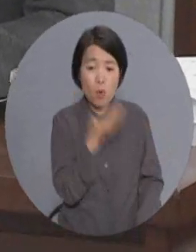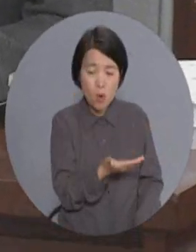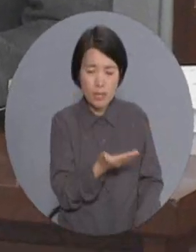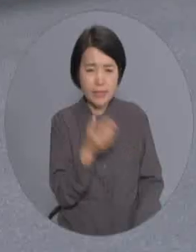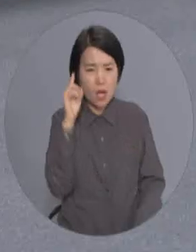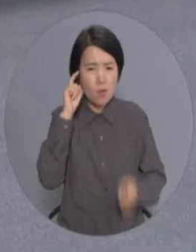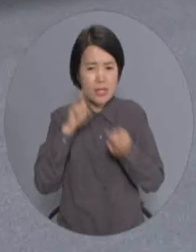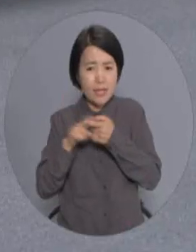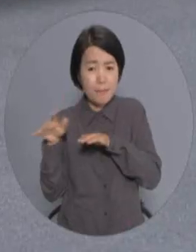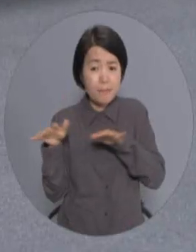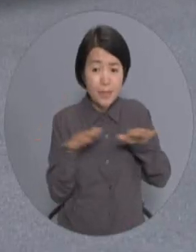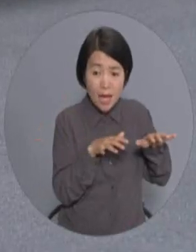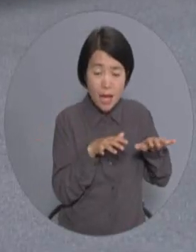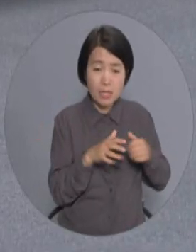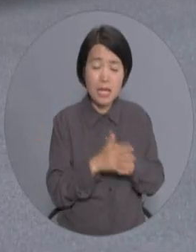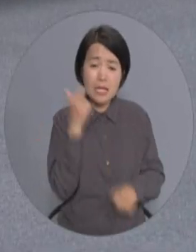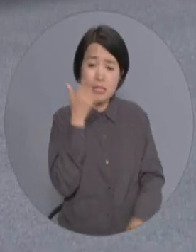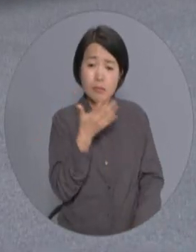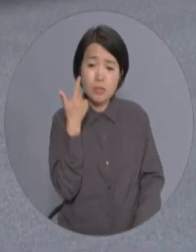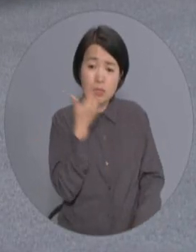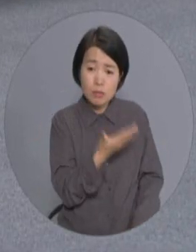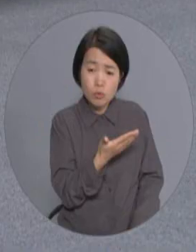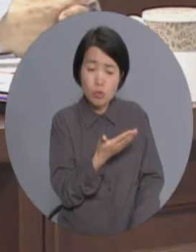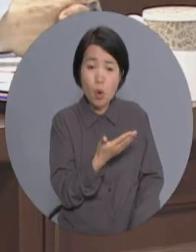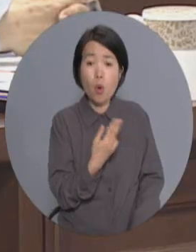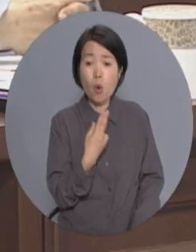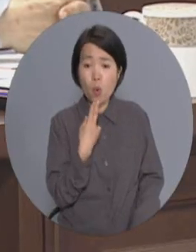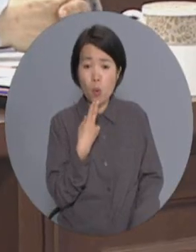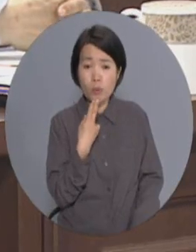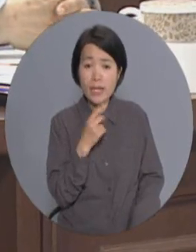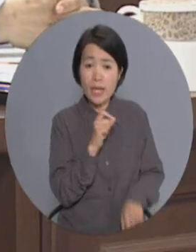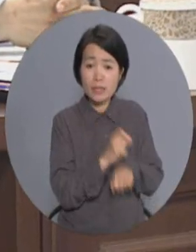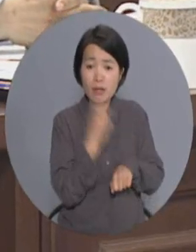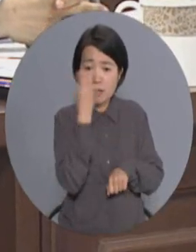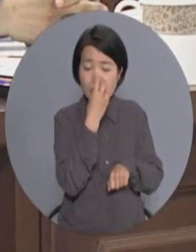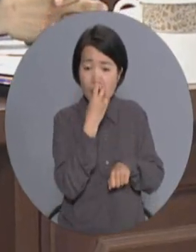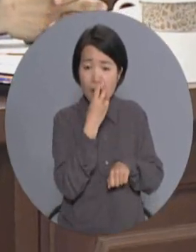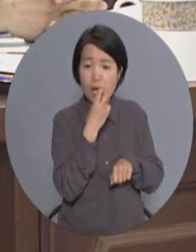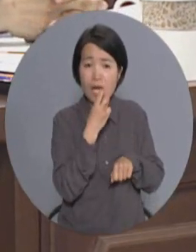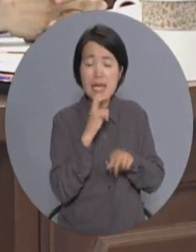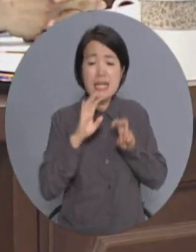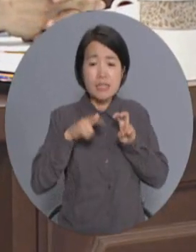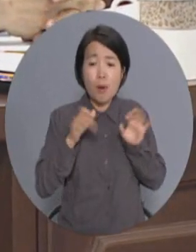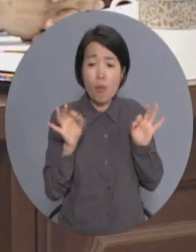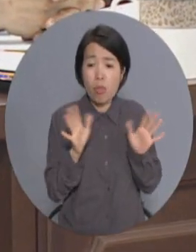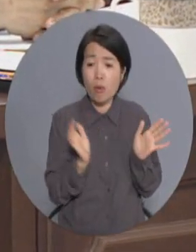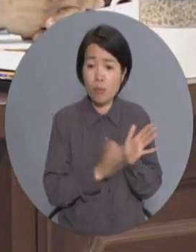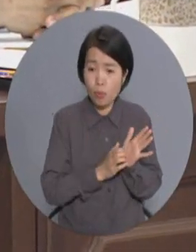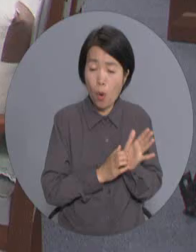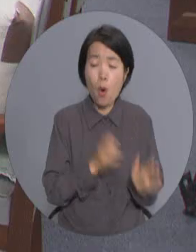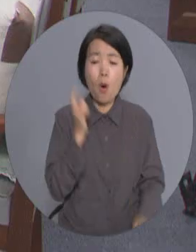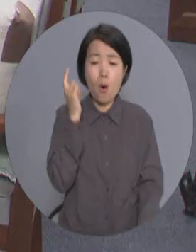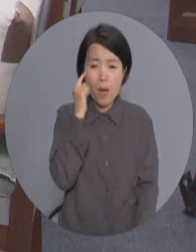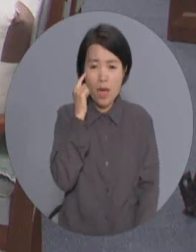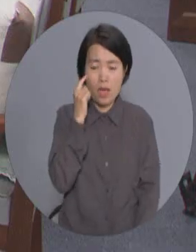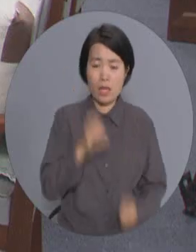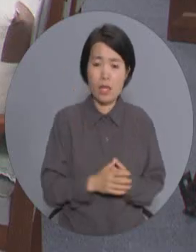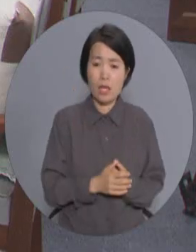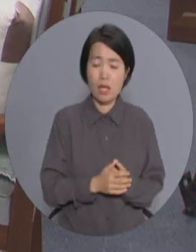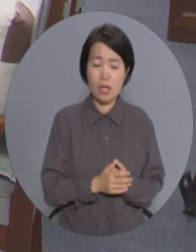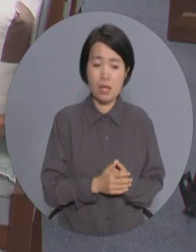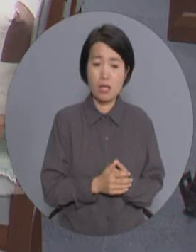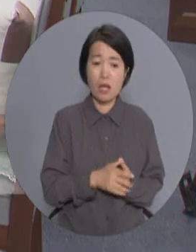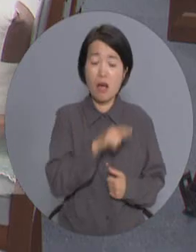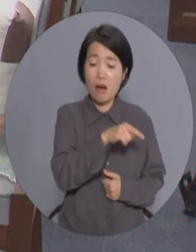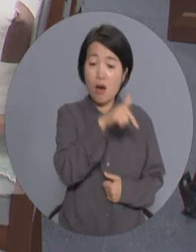대상이었습니다. 하지만 이런 질문들은 하지도 못한 채 행정사무감사는 불과 20여 분 만에 끝났습니다. 도로가가